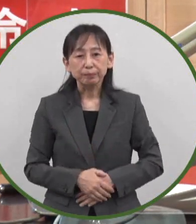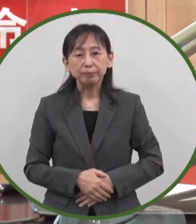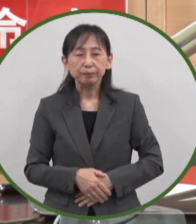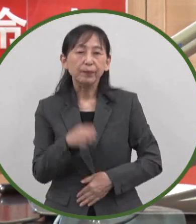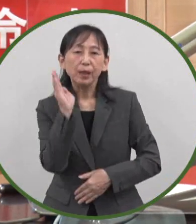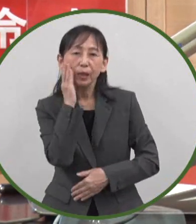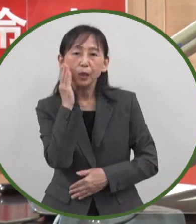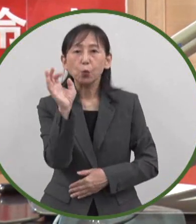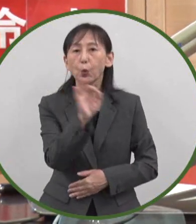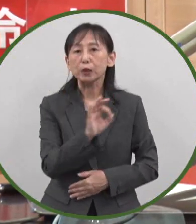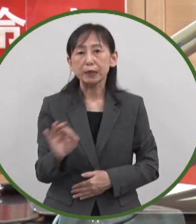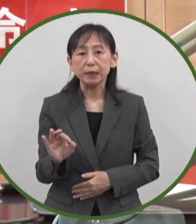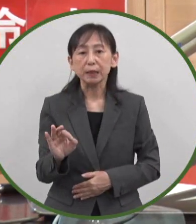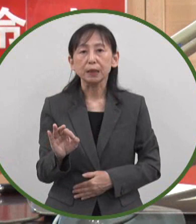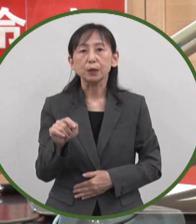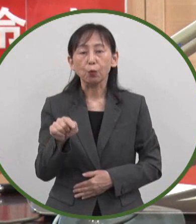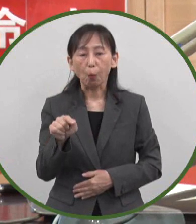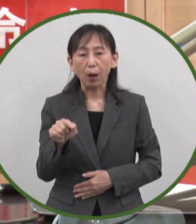化粧品は